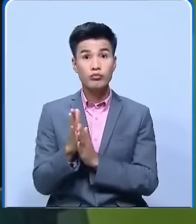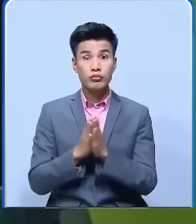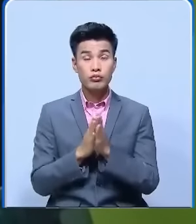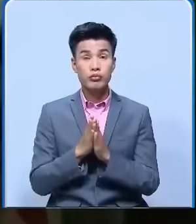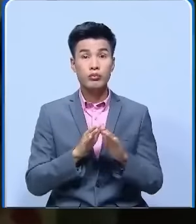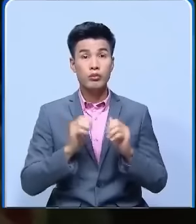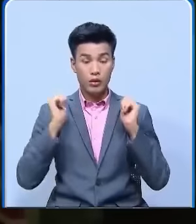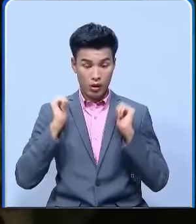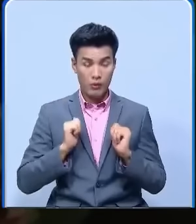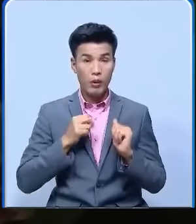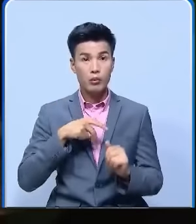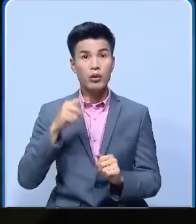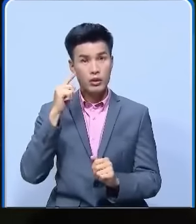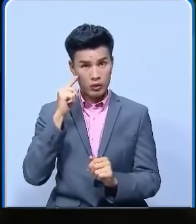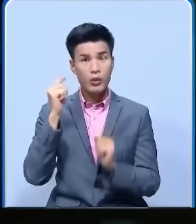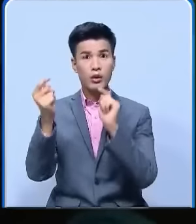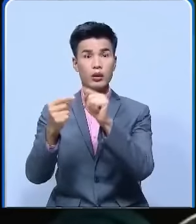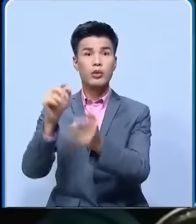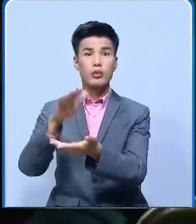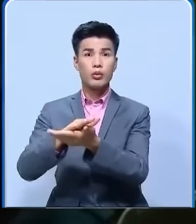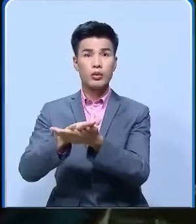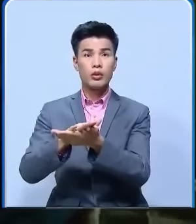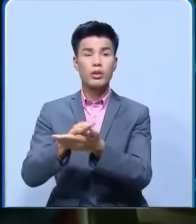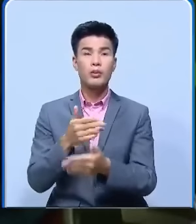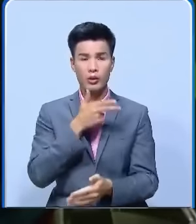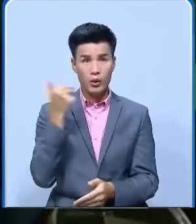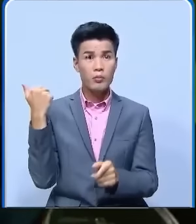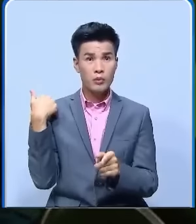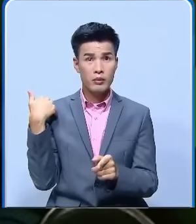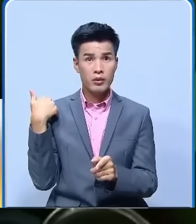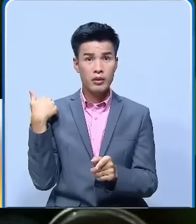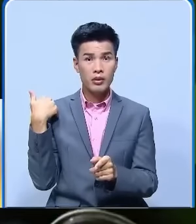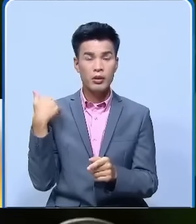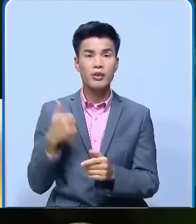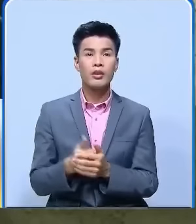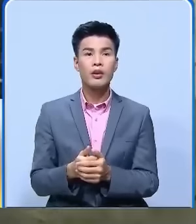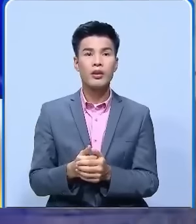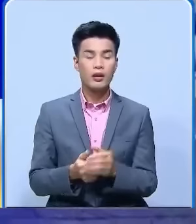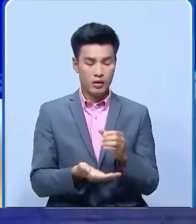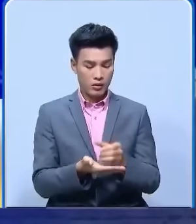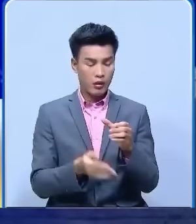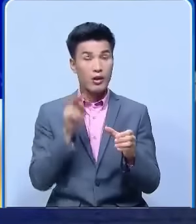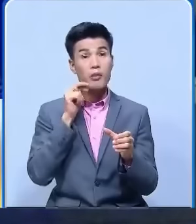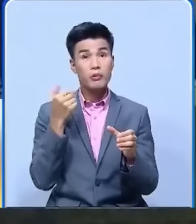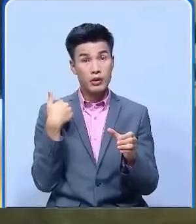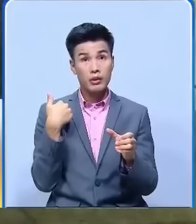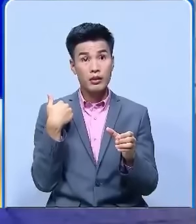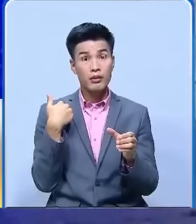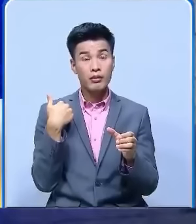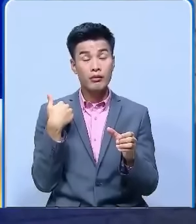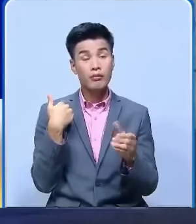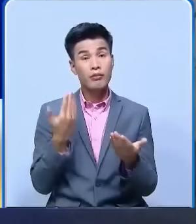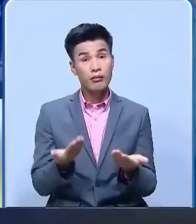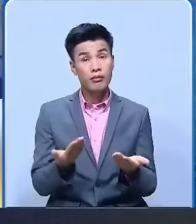แล้วกลัวไปไม่ทันรถไม่ได้ละเมอเนี่ยนะดูกระเป๋ามีขนมอะไรเรียบร้อยเลยนะมีกระป๋องน้ำมีขวดน้ำดื่มด้วยนะก็